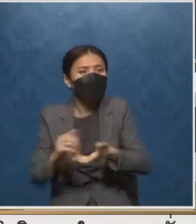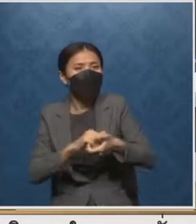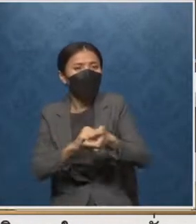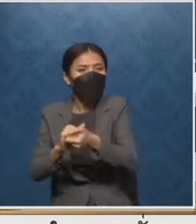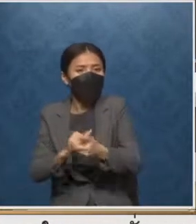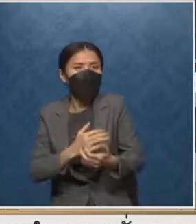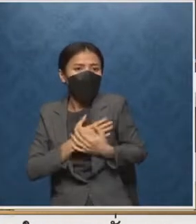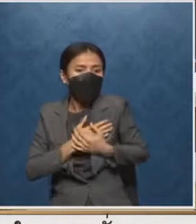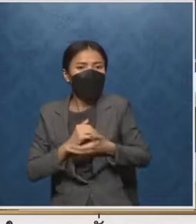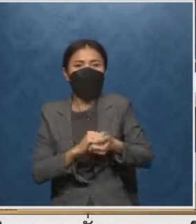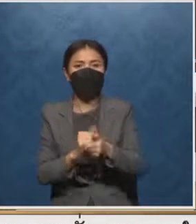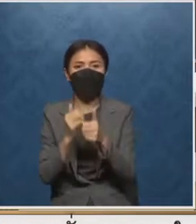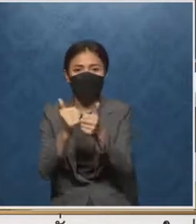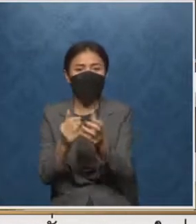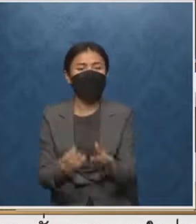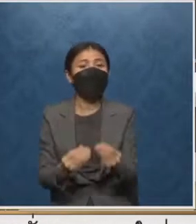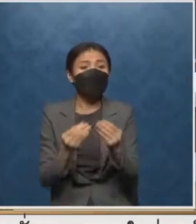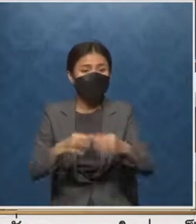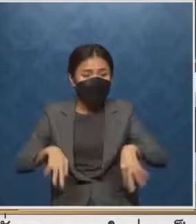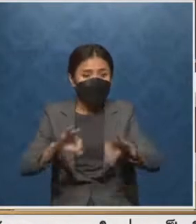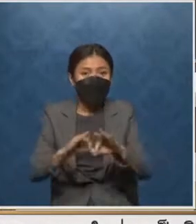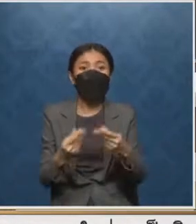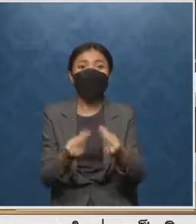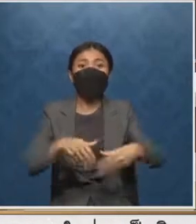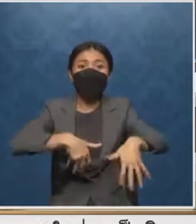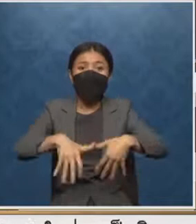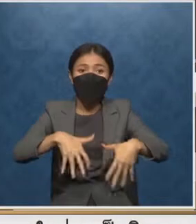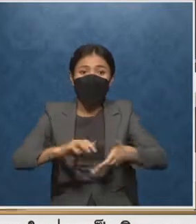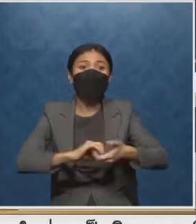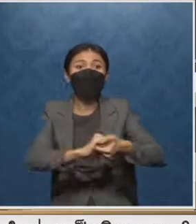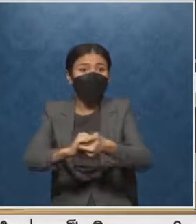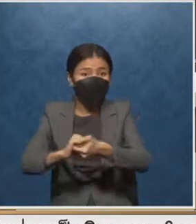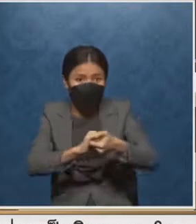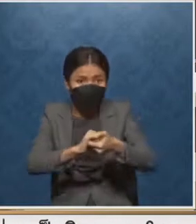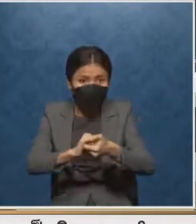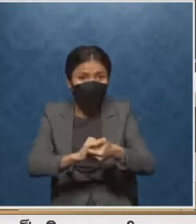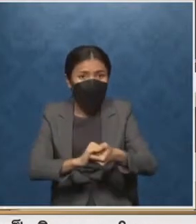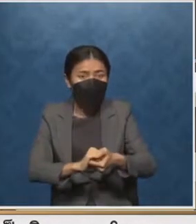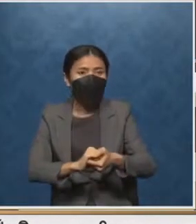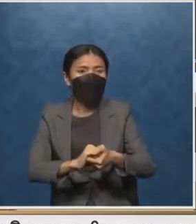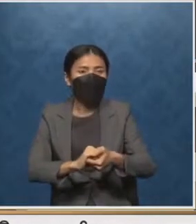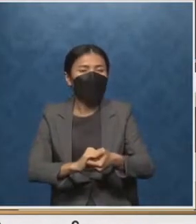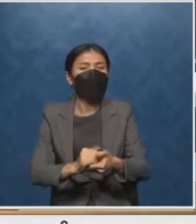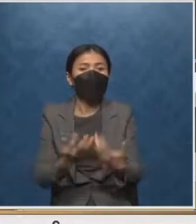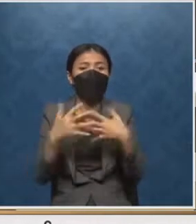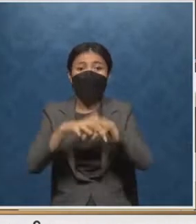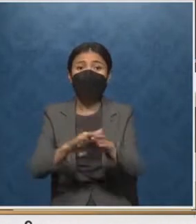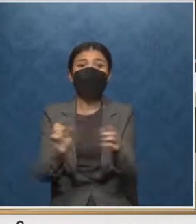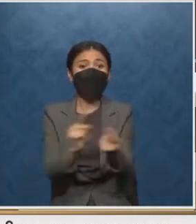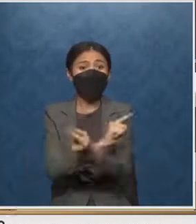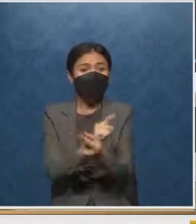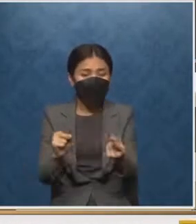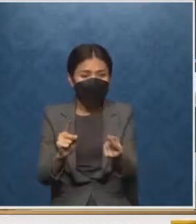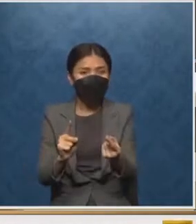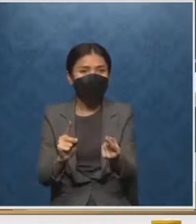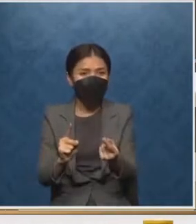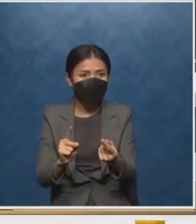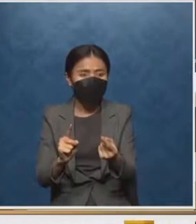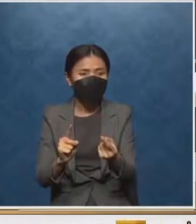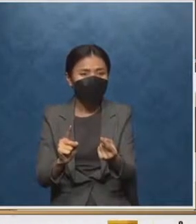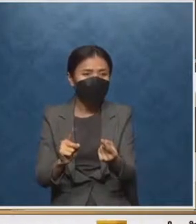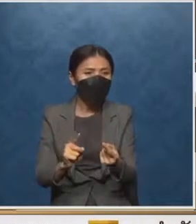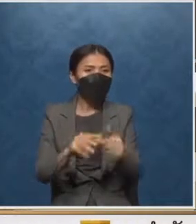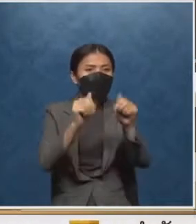ส่งเสริมให้ประชาชนมีความสามัคคีและสามารถใช้ชีวิตในสังคมที่มีความหลากหล